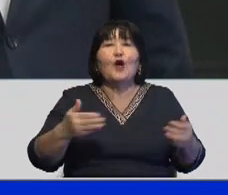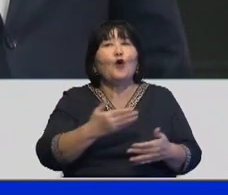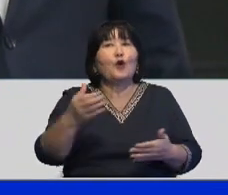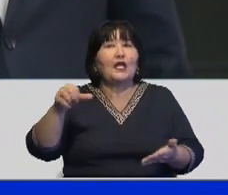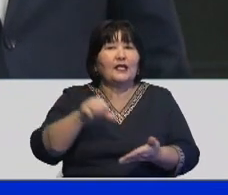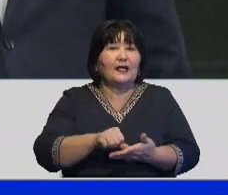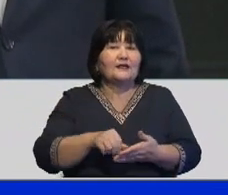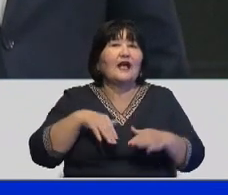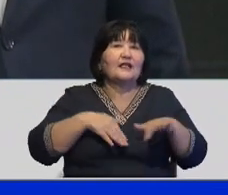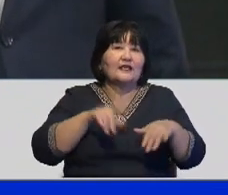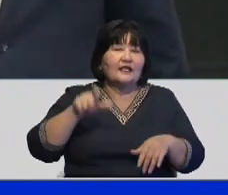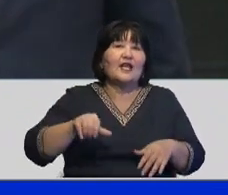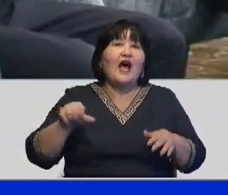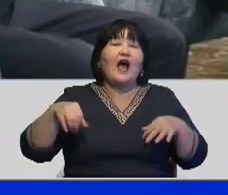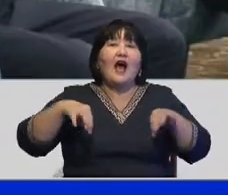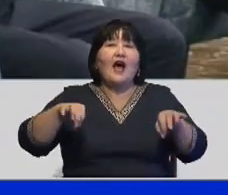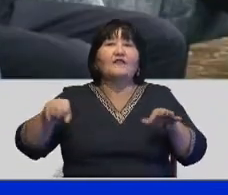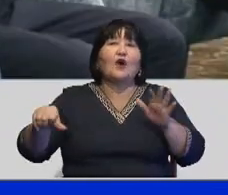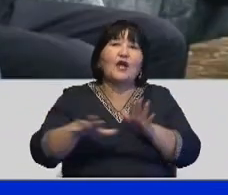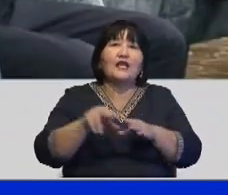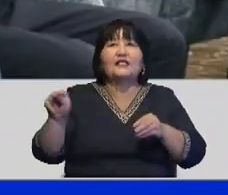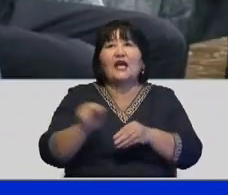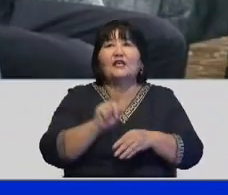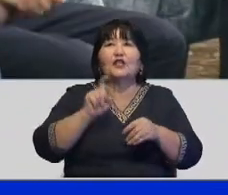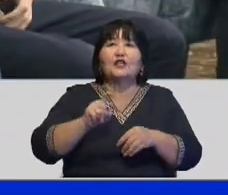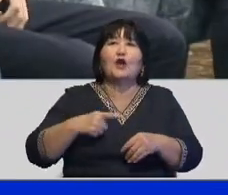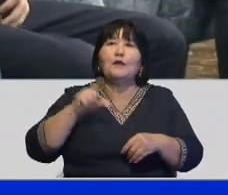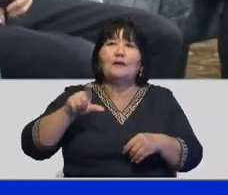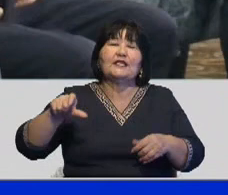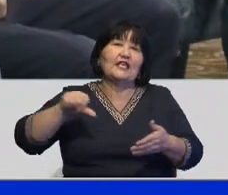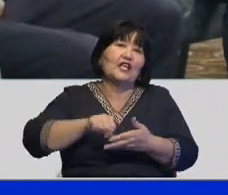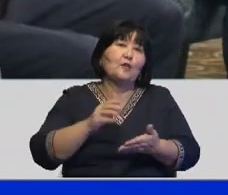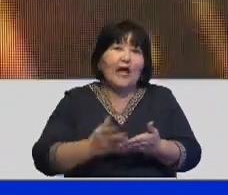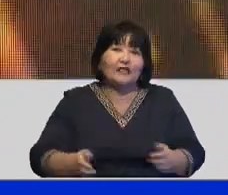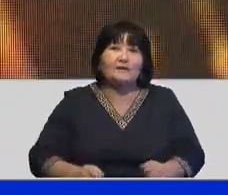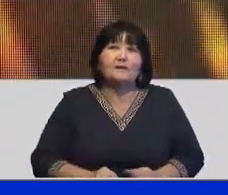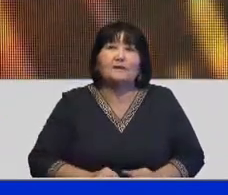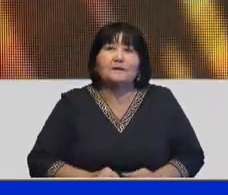Олардың қатарында тігінші, автоэлектрик, дәнекерлеуші сынды мамандық иелері бар.